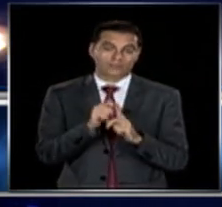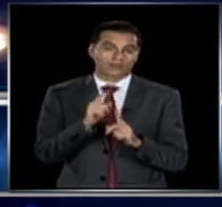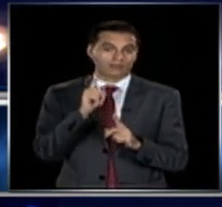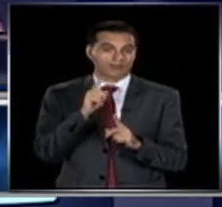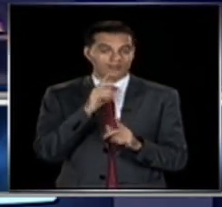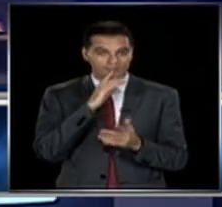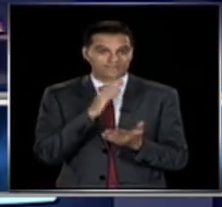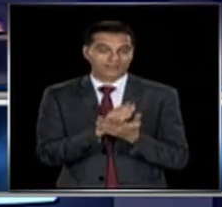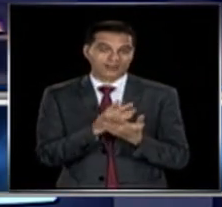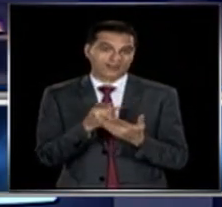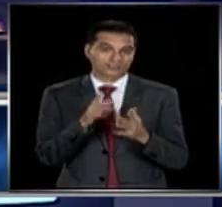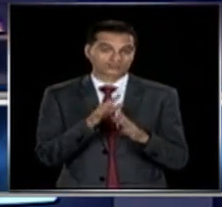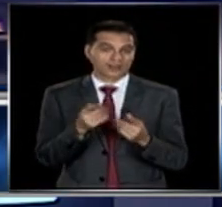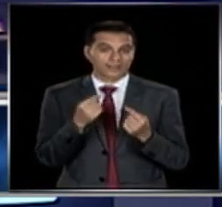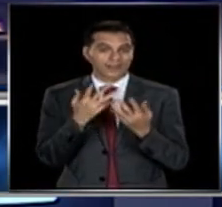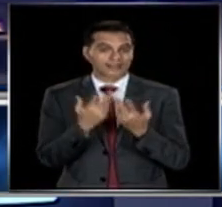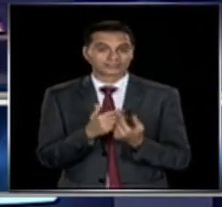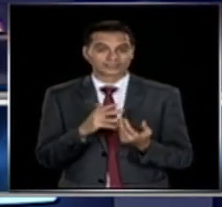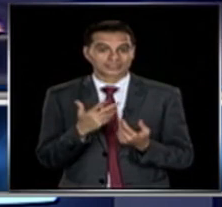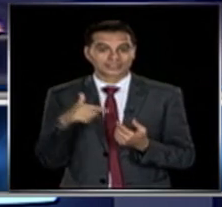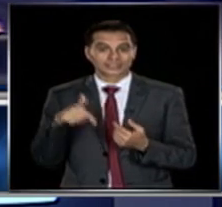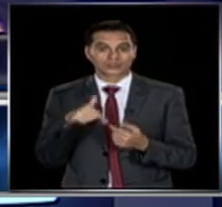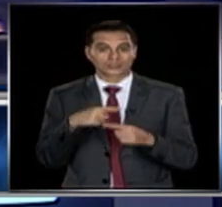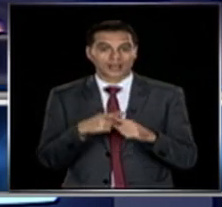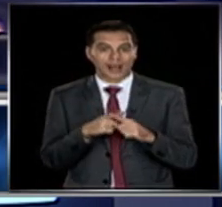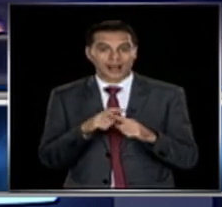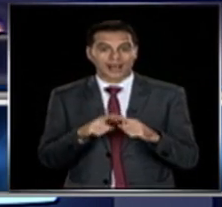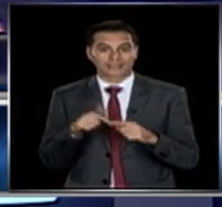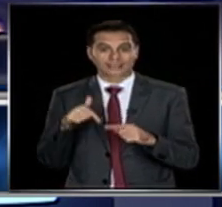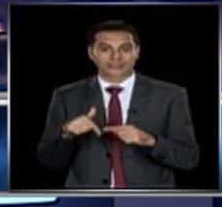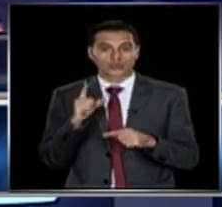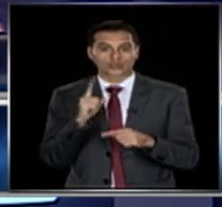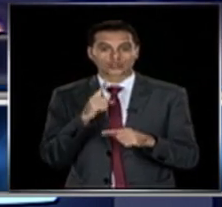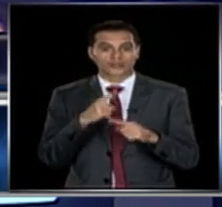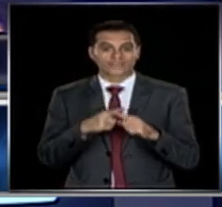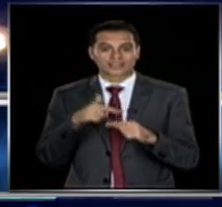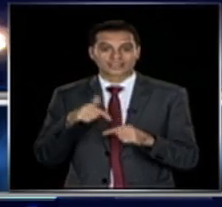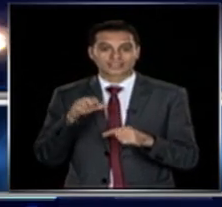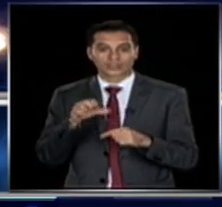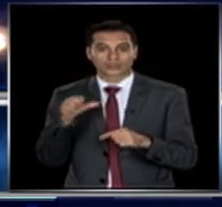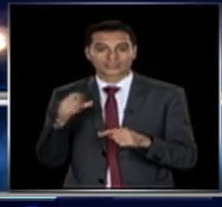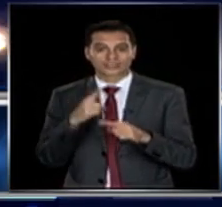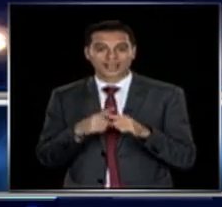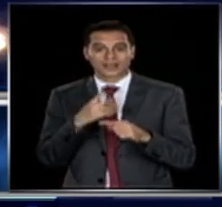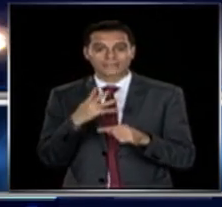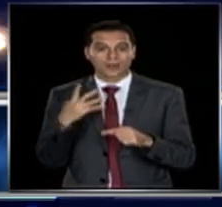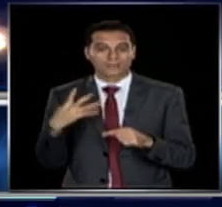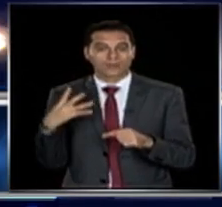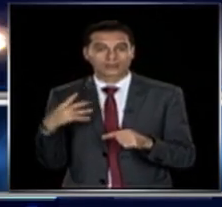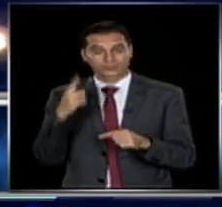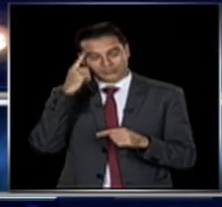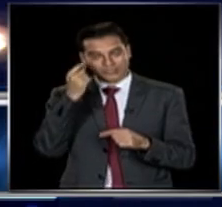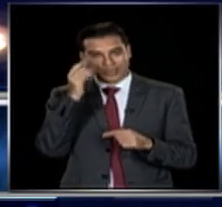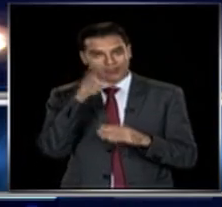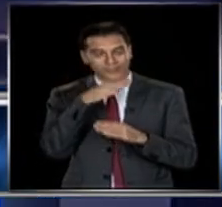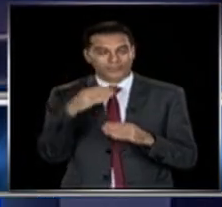حاجه غريبه جدا. حسبتها ازاي يا ايمن؟ 66 على 6 11 في 9 ب 99 زائد 144. كل ده ما خدش ثانيه في دماغ